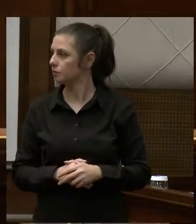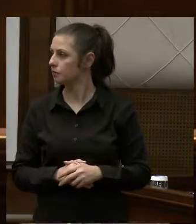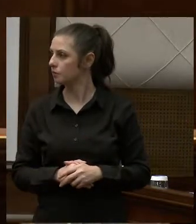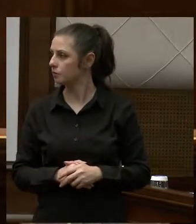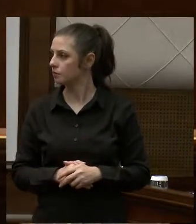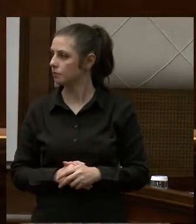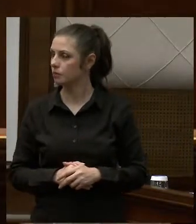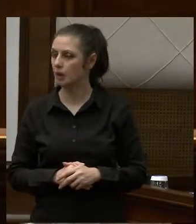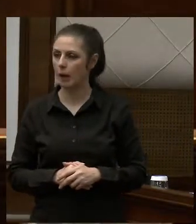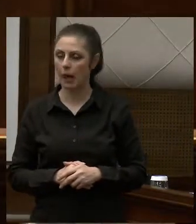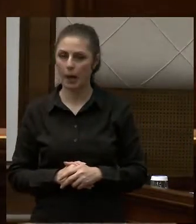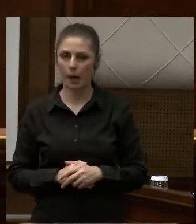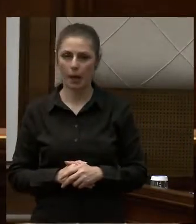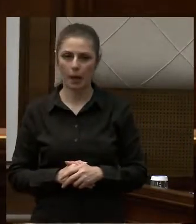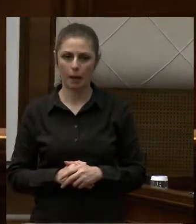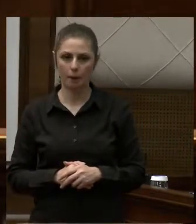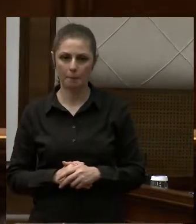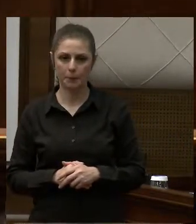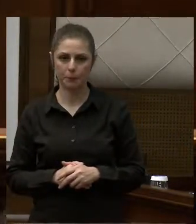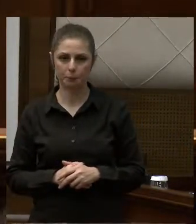Ahmet Şahin'im, evet.